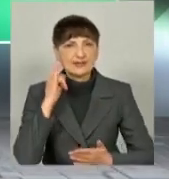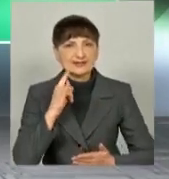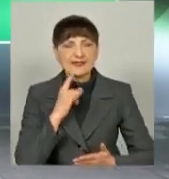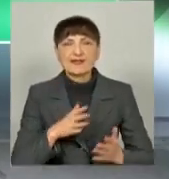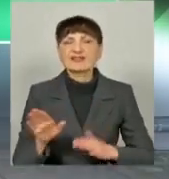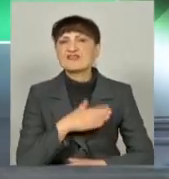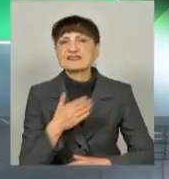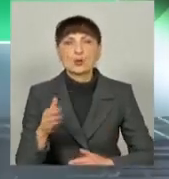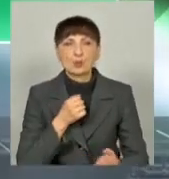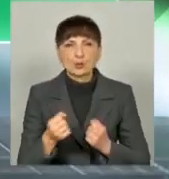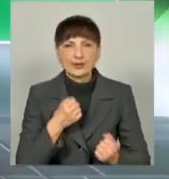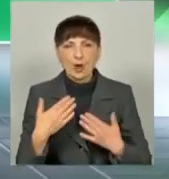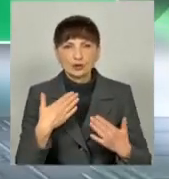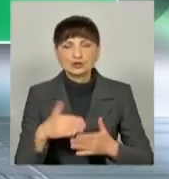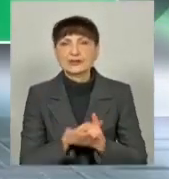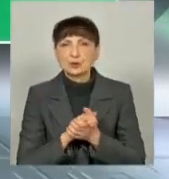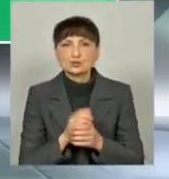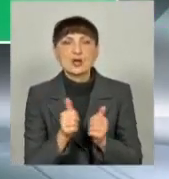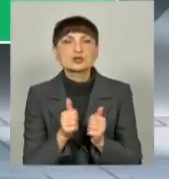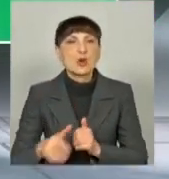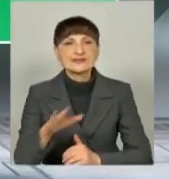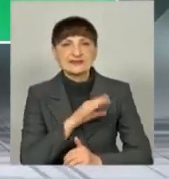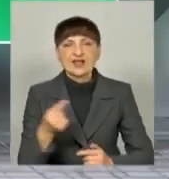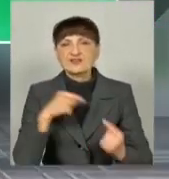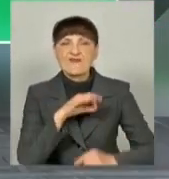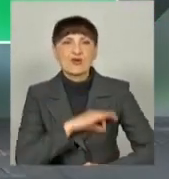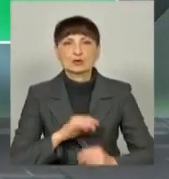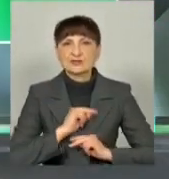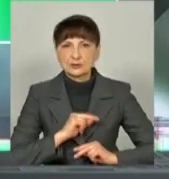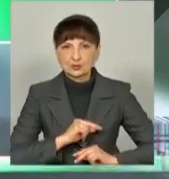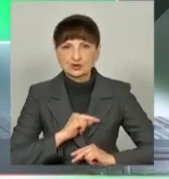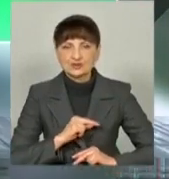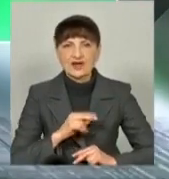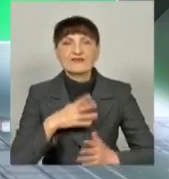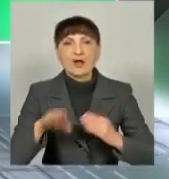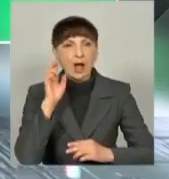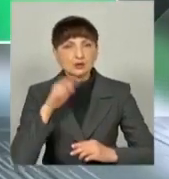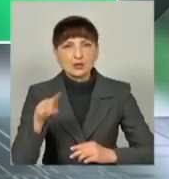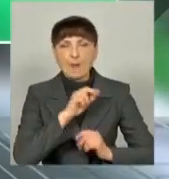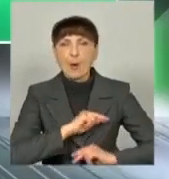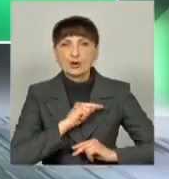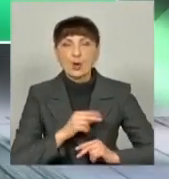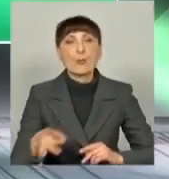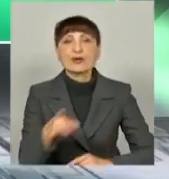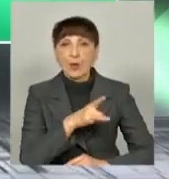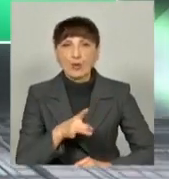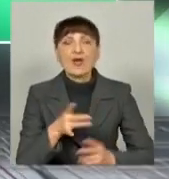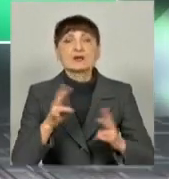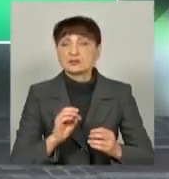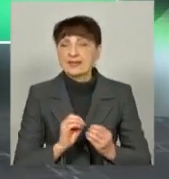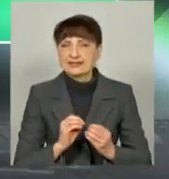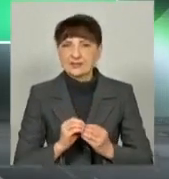на всестороне укрепления отношений Дружбы добрососедства и взаимовыгодного сотрудничества союзниками и партнерами по региону остаются